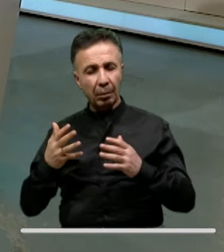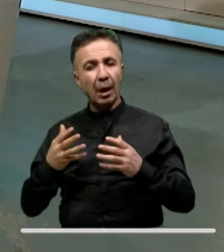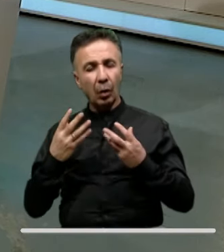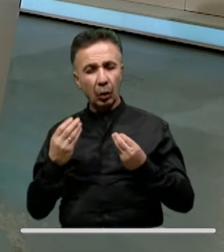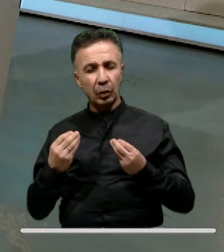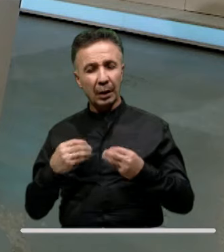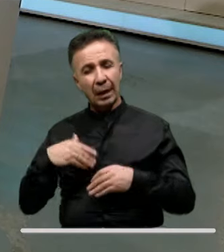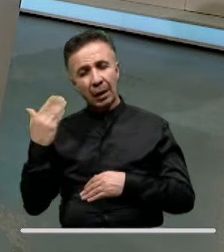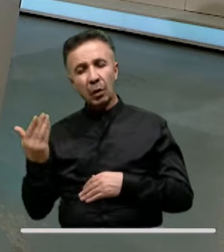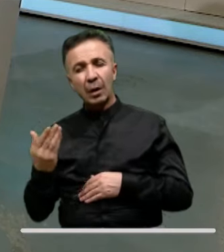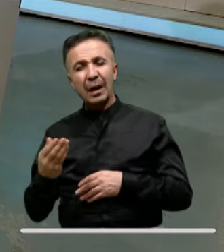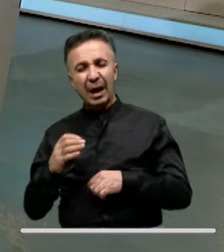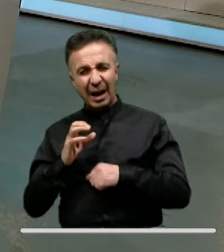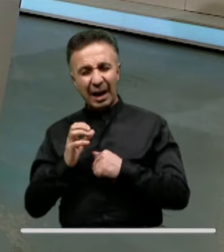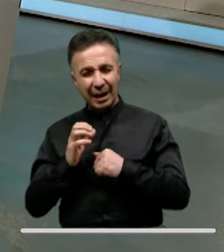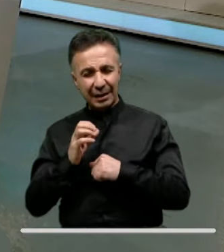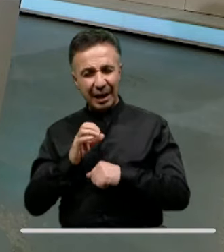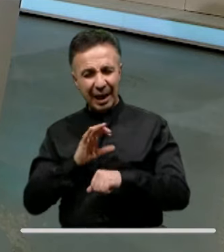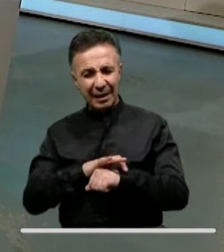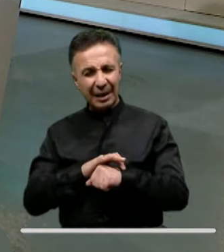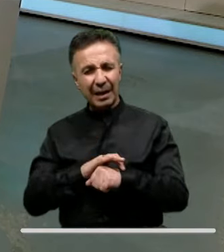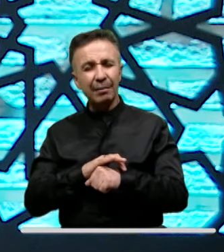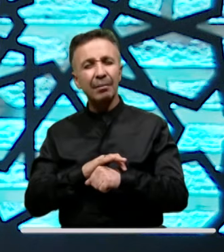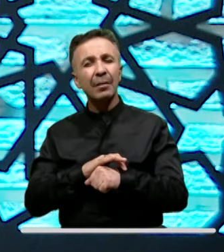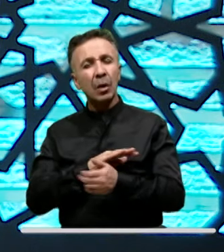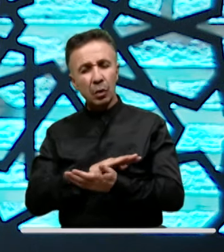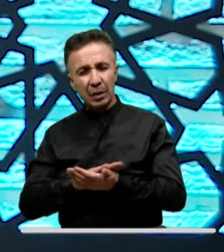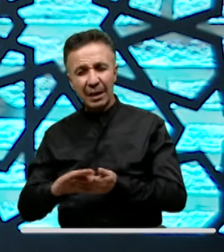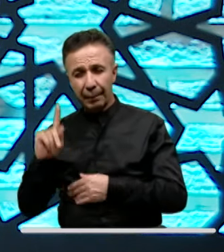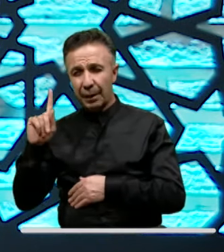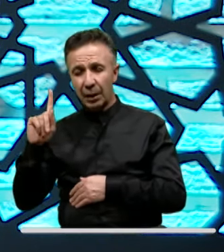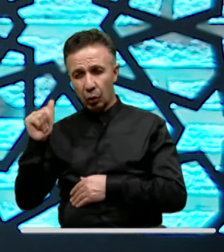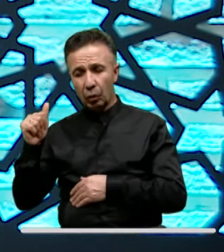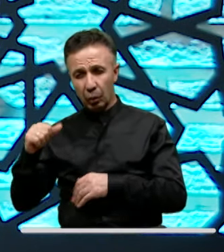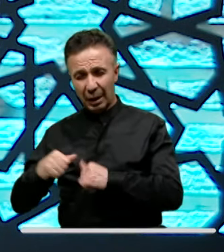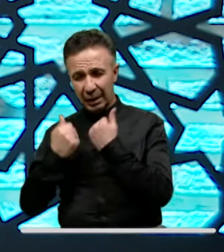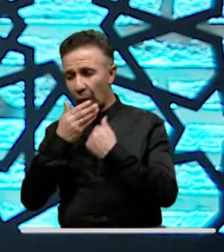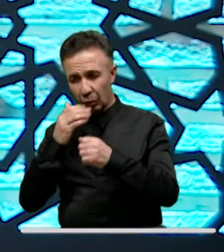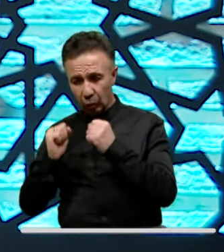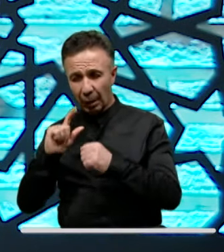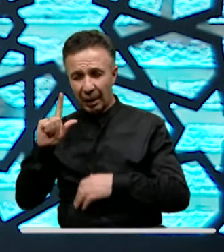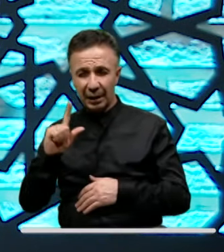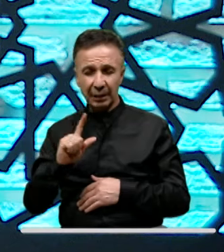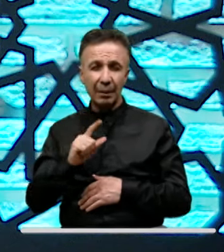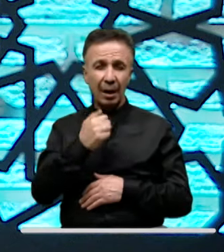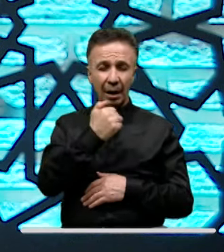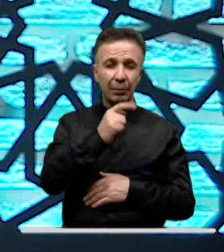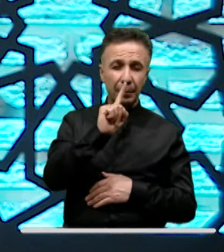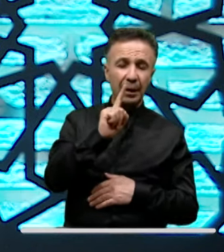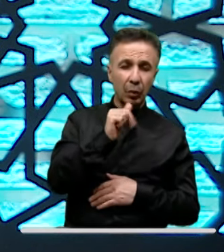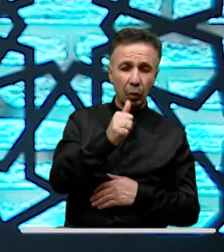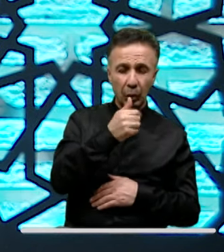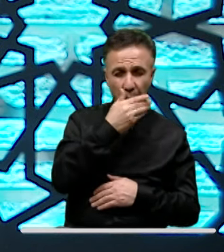sonra iyileştiğim zaman bir gün mü tutmak zorundayım yoksa 61 gün tutmak zorundayım?